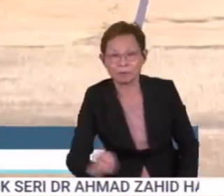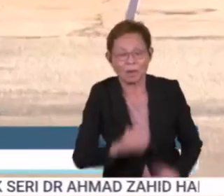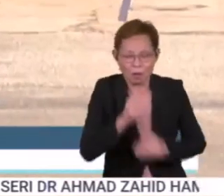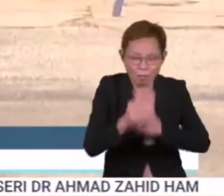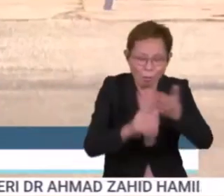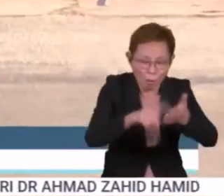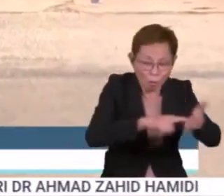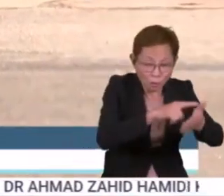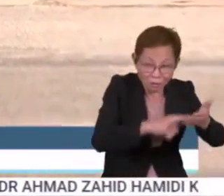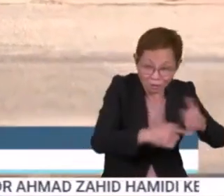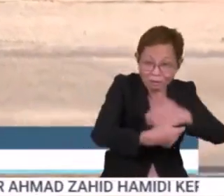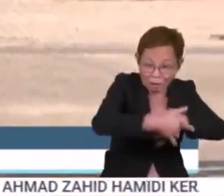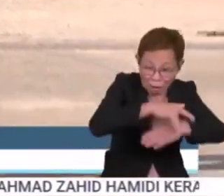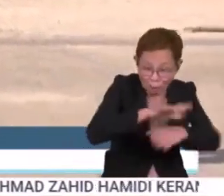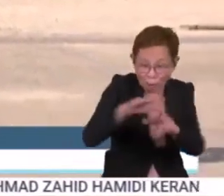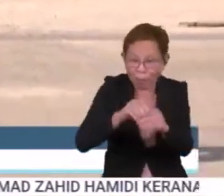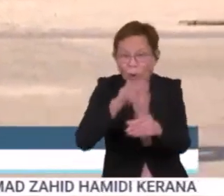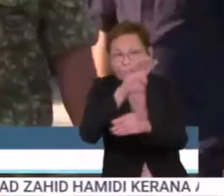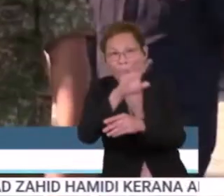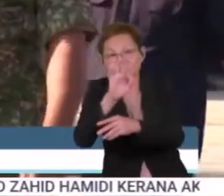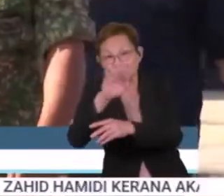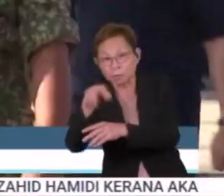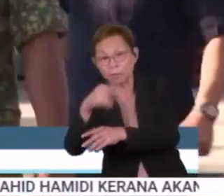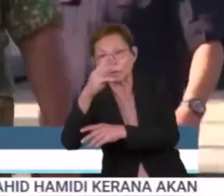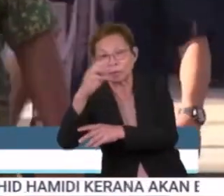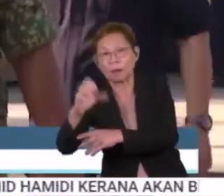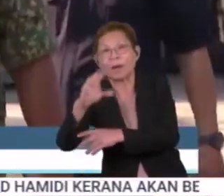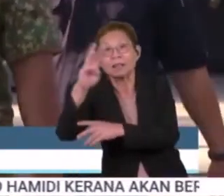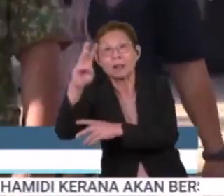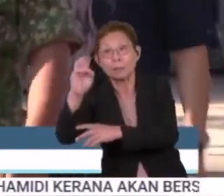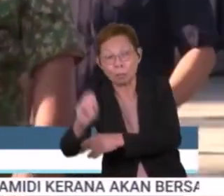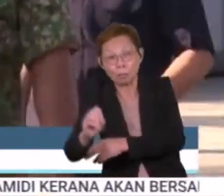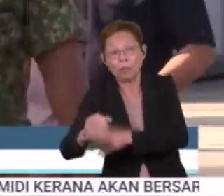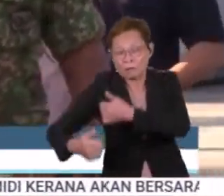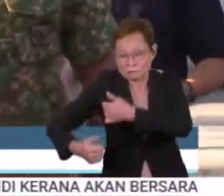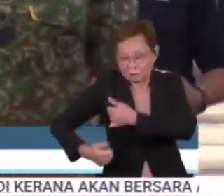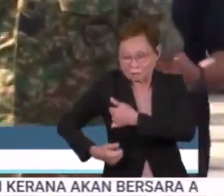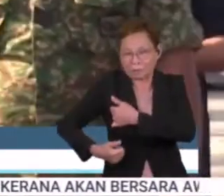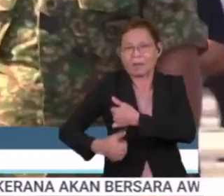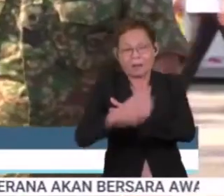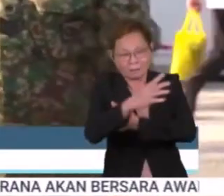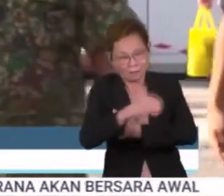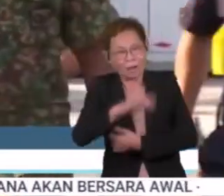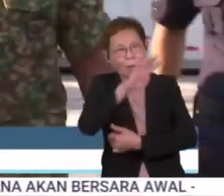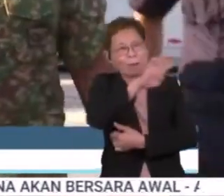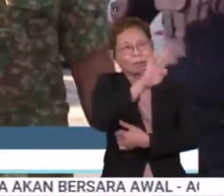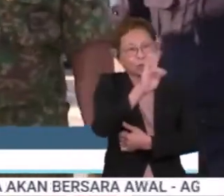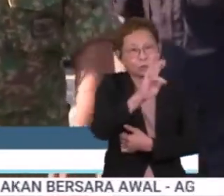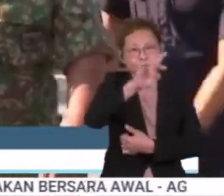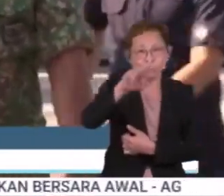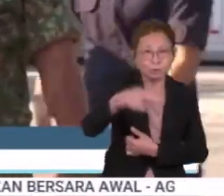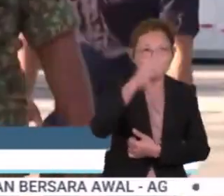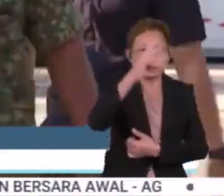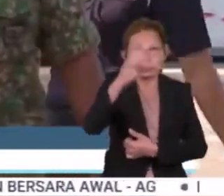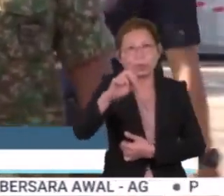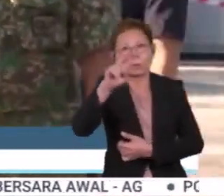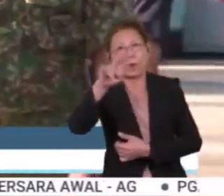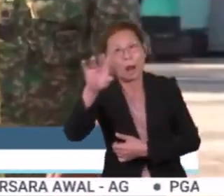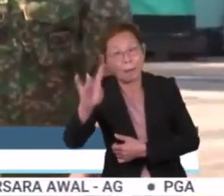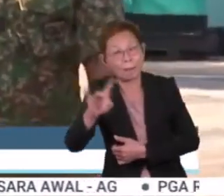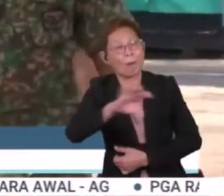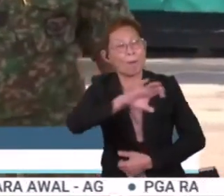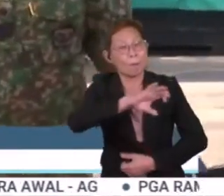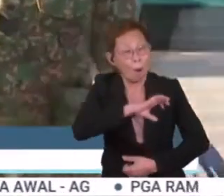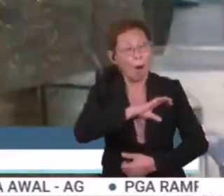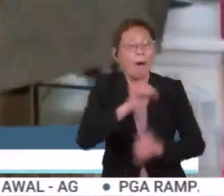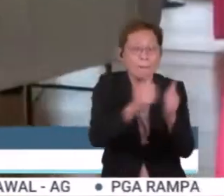proses undi awal melibatkan 49,660 anggota tentera dan 47,728